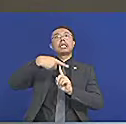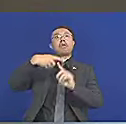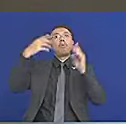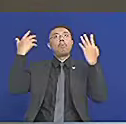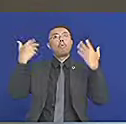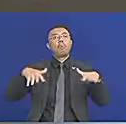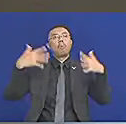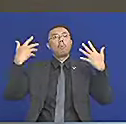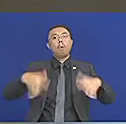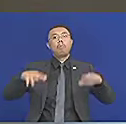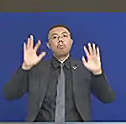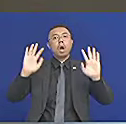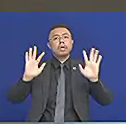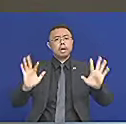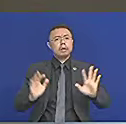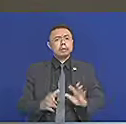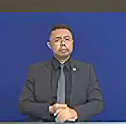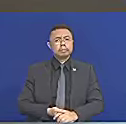wow,